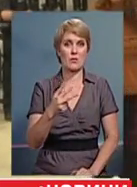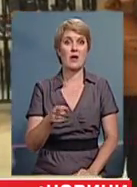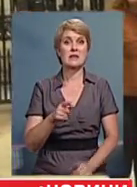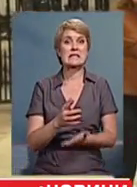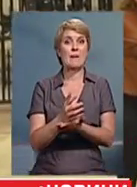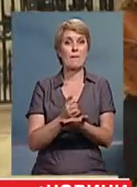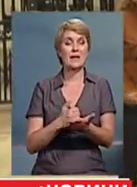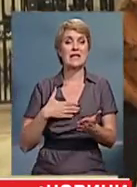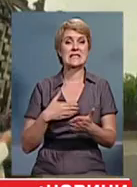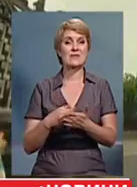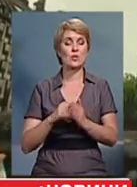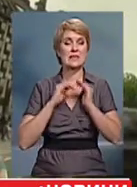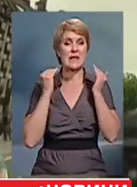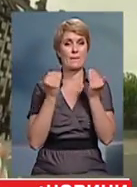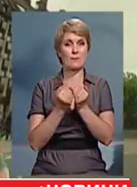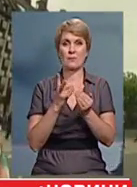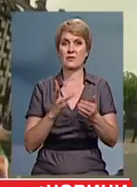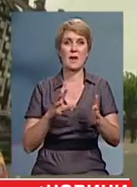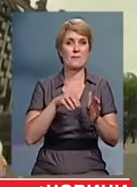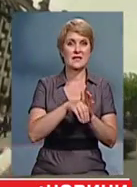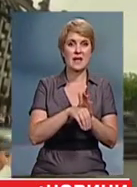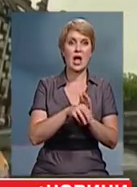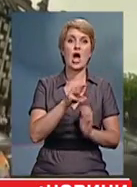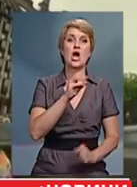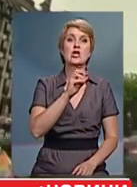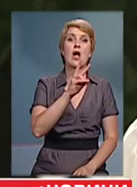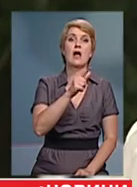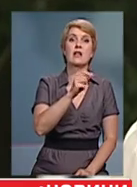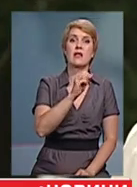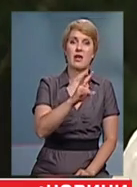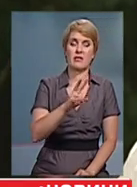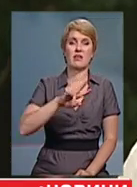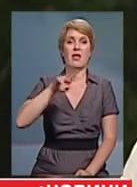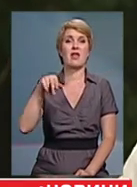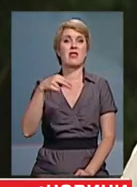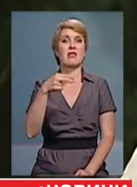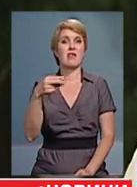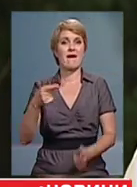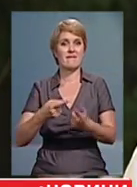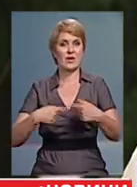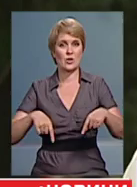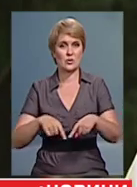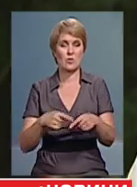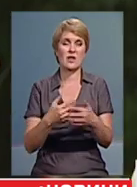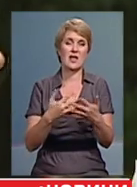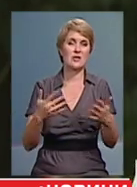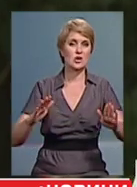свою самостійність, не приєднавшись до зони Євро, Шенгену та низки інших ініціатив. Специфіка, я би сказав, навіть